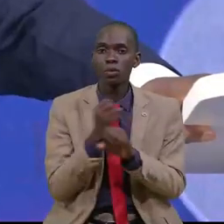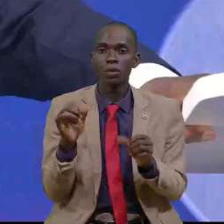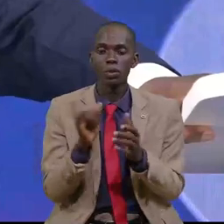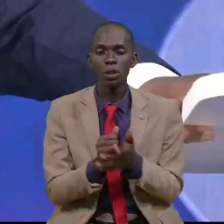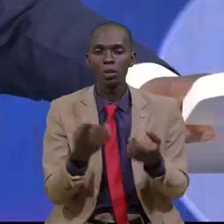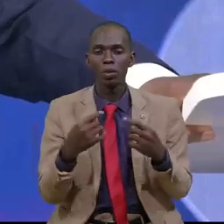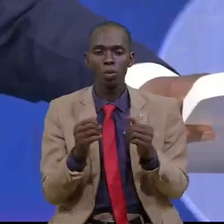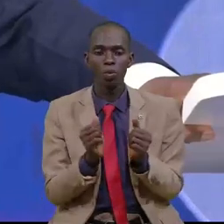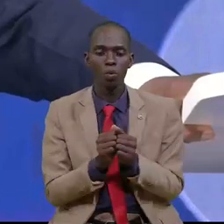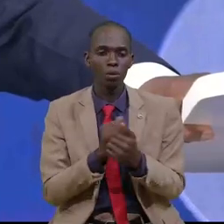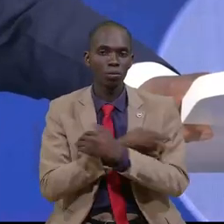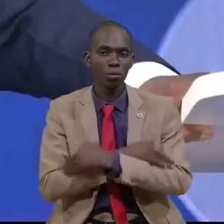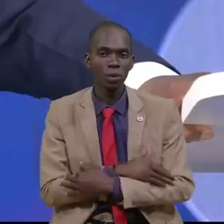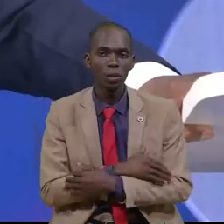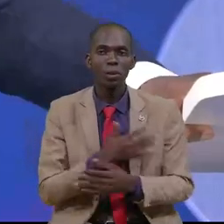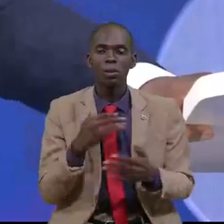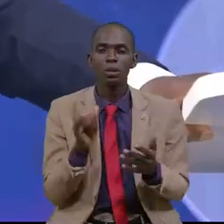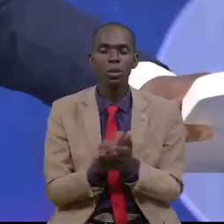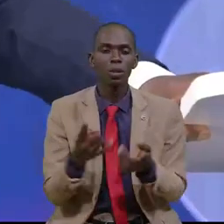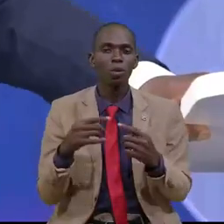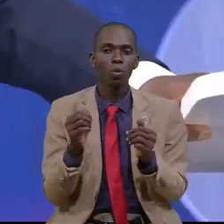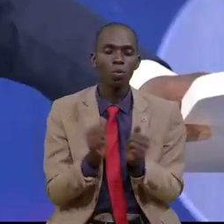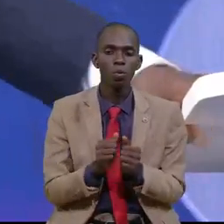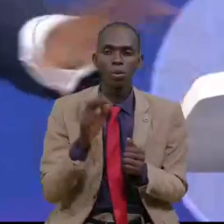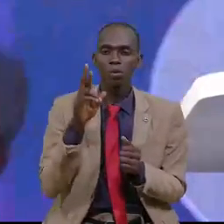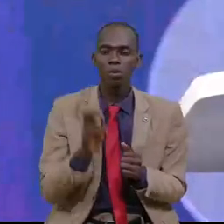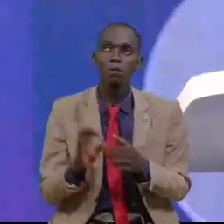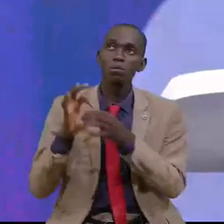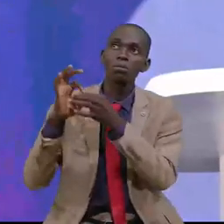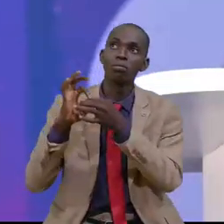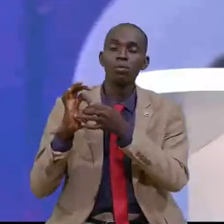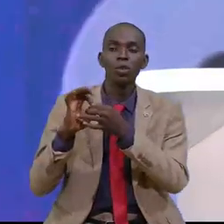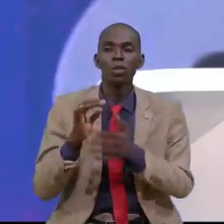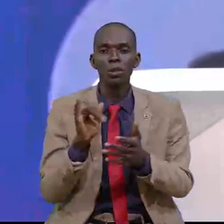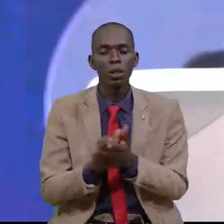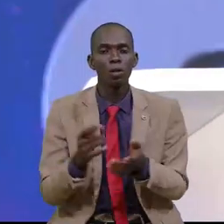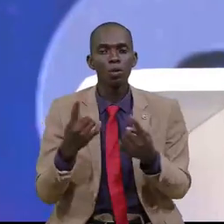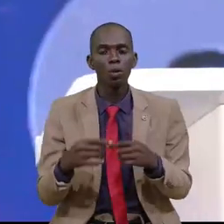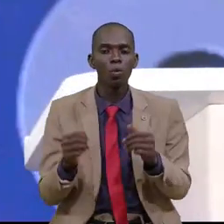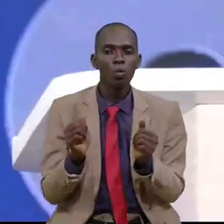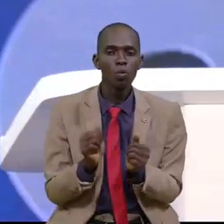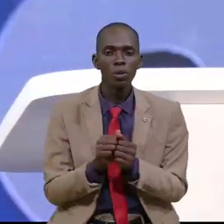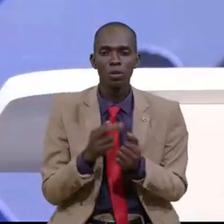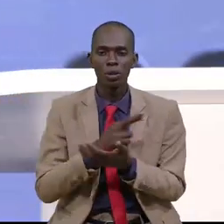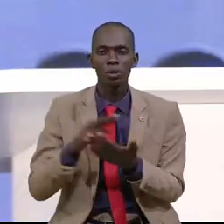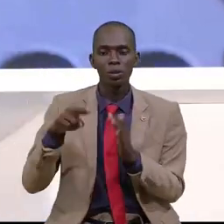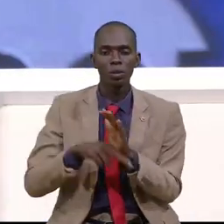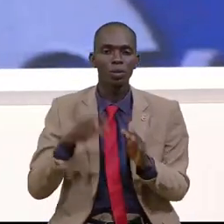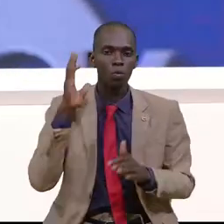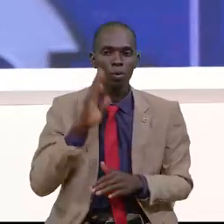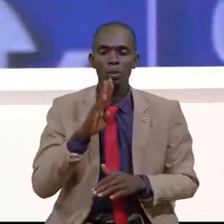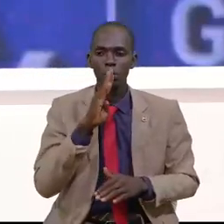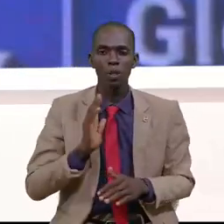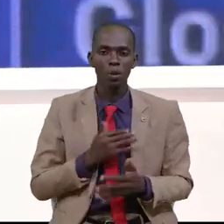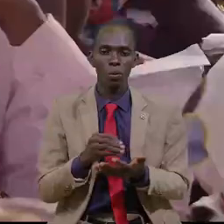qui vient avec le repos, qui vient avec la réconciliation, qui vient avec la justice, sera